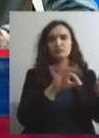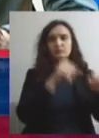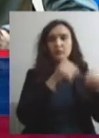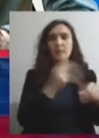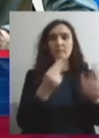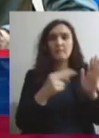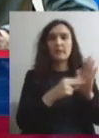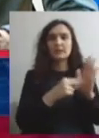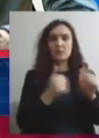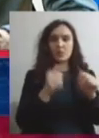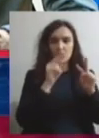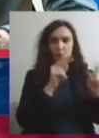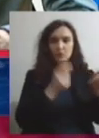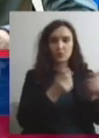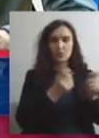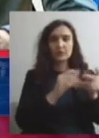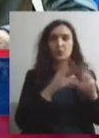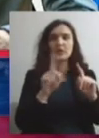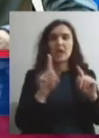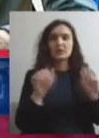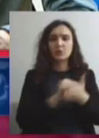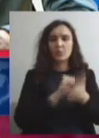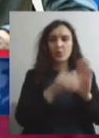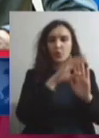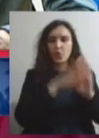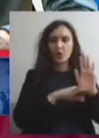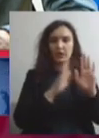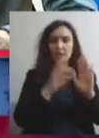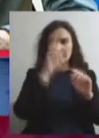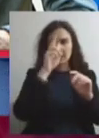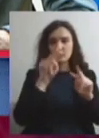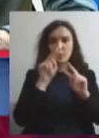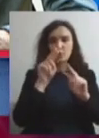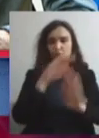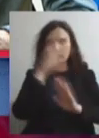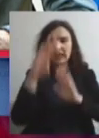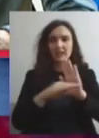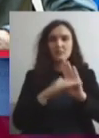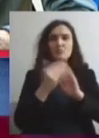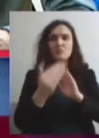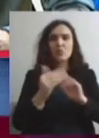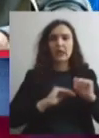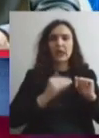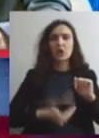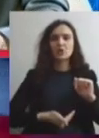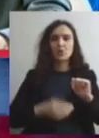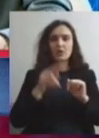და ასევე საერთოდ რა პროტოკოლით წარიმართება სახელმწიფოს კონტროლქვეშ კერძო ლაბორატორიებში ტესტირების პროცესი?